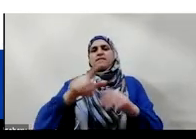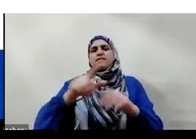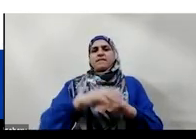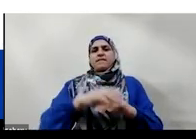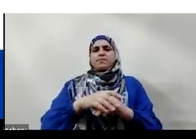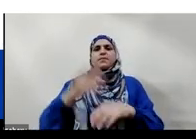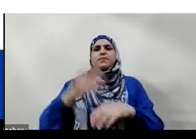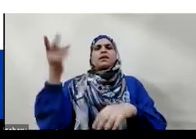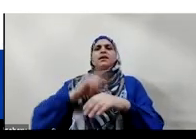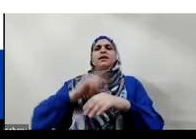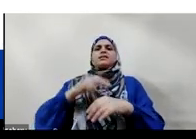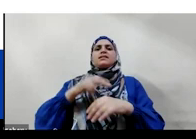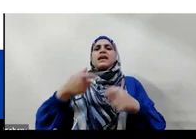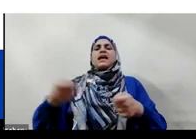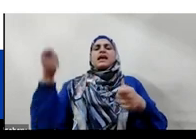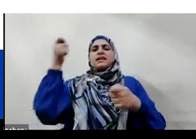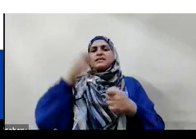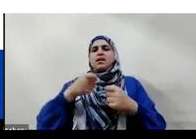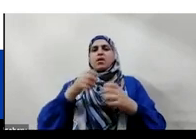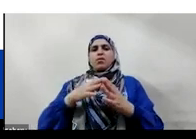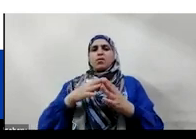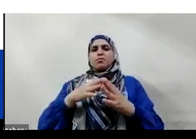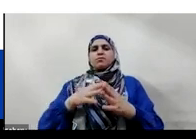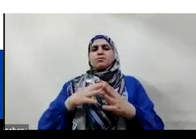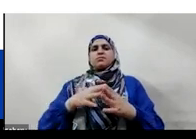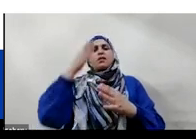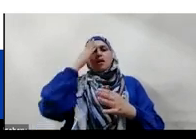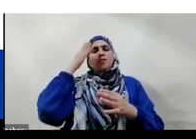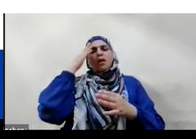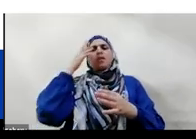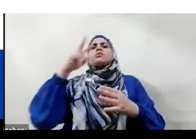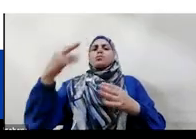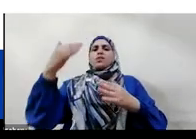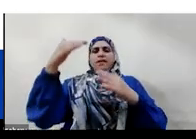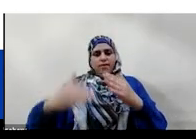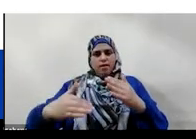ان انا ازود كذا experience بنفس الطريقة.